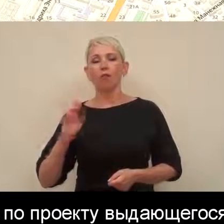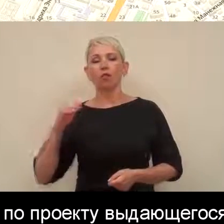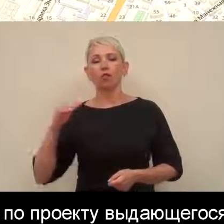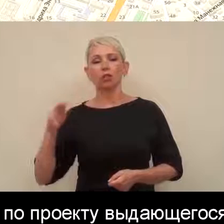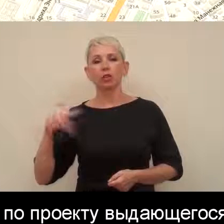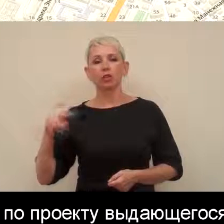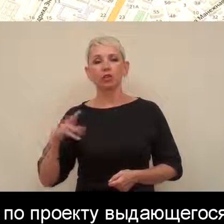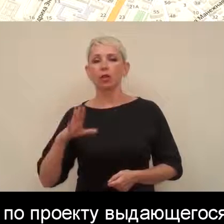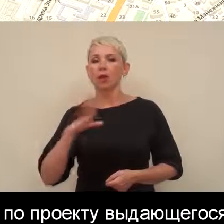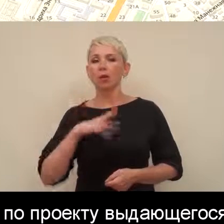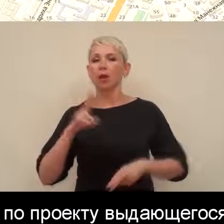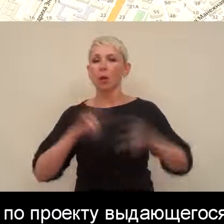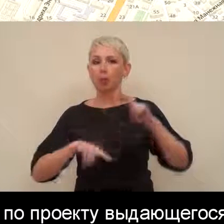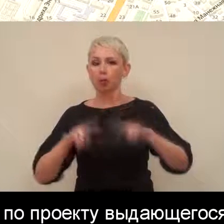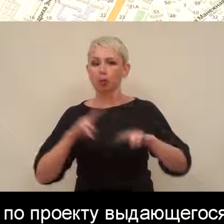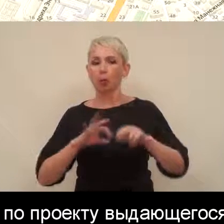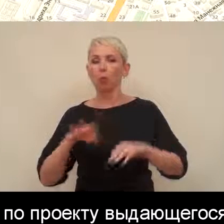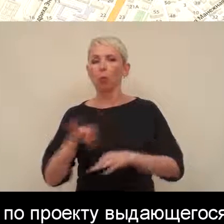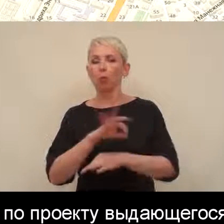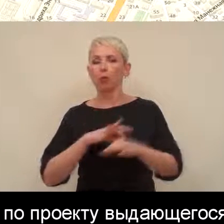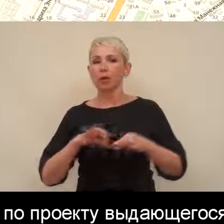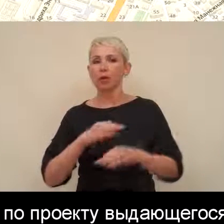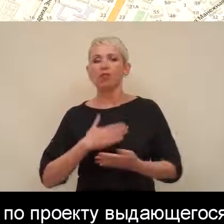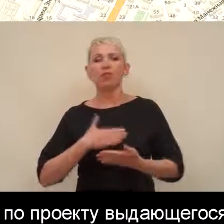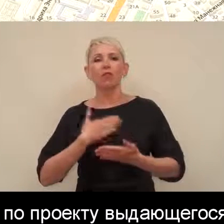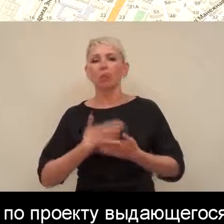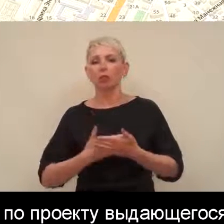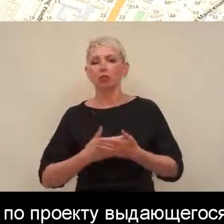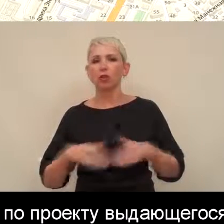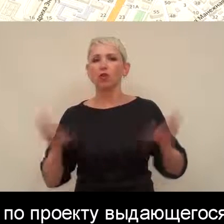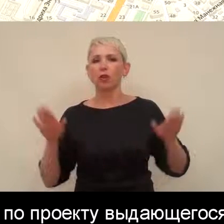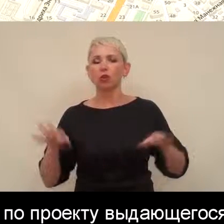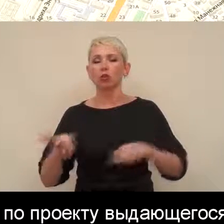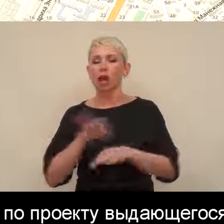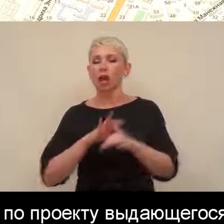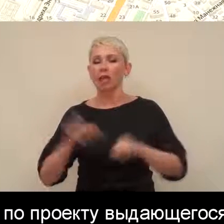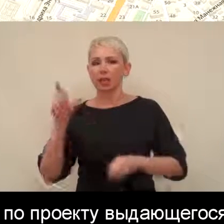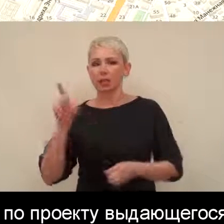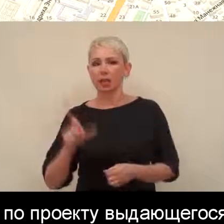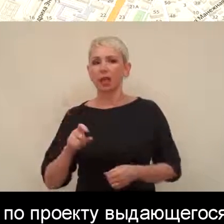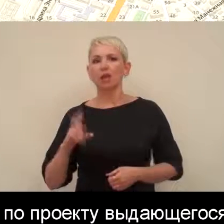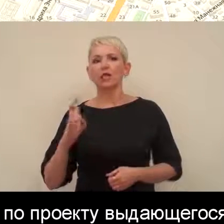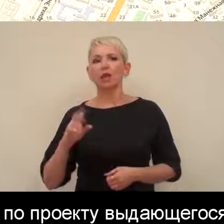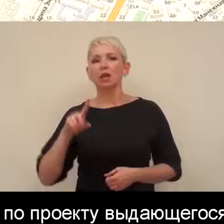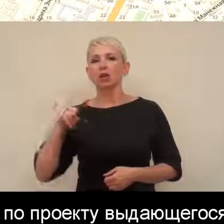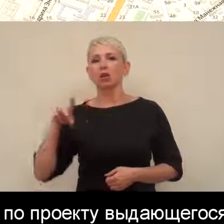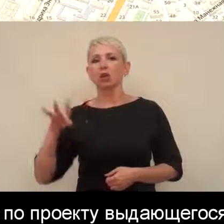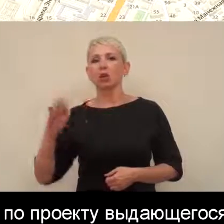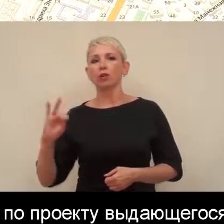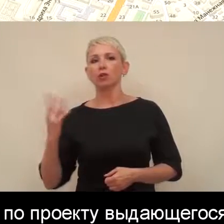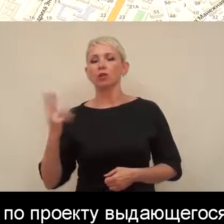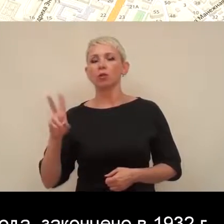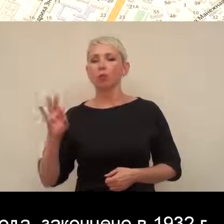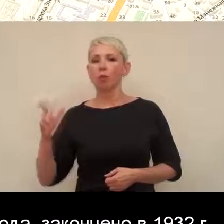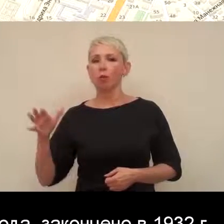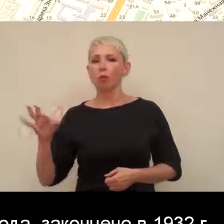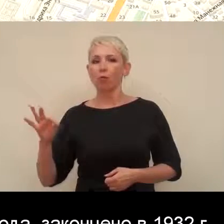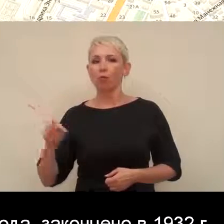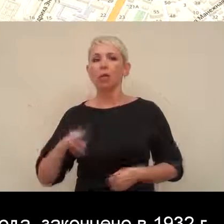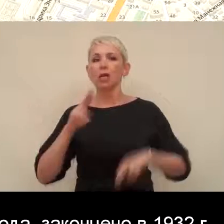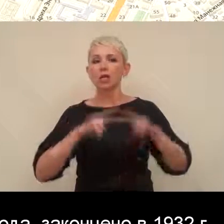ЮВЖД было построено по проекту выдающегося воронежского архитектора Николая Троицкого.